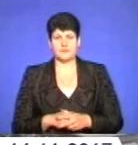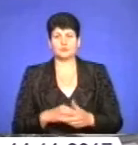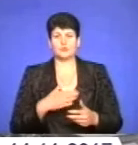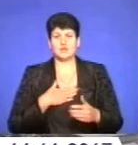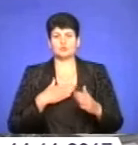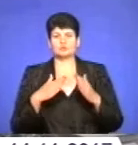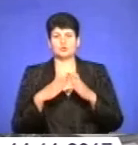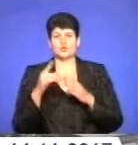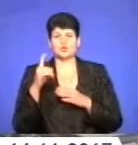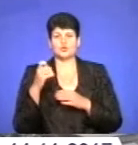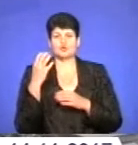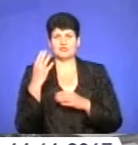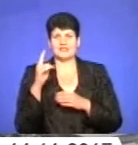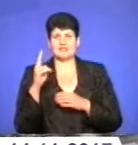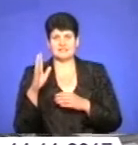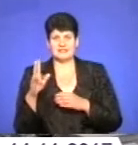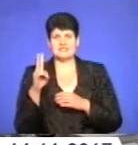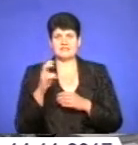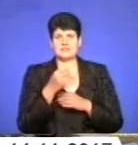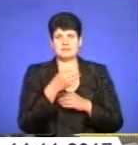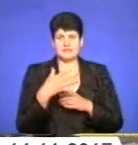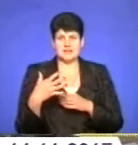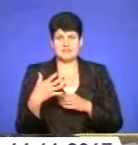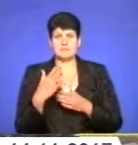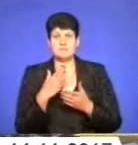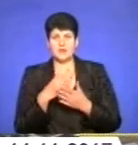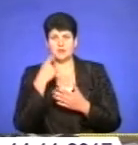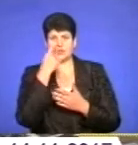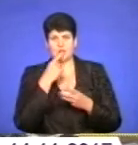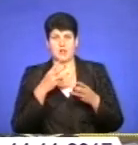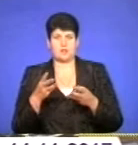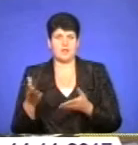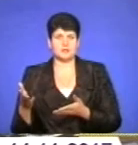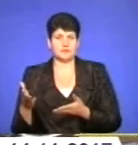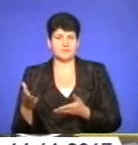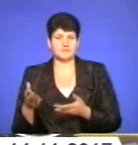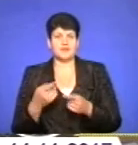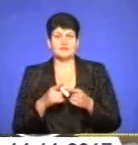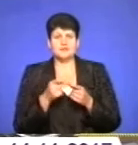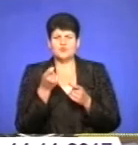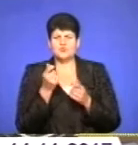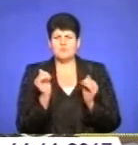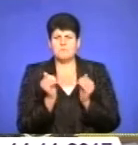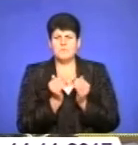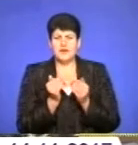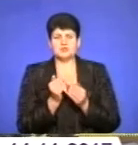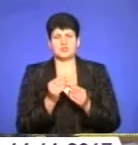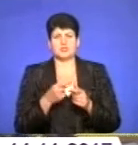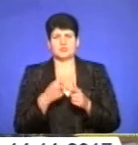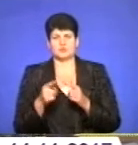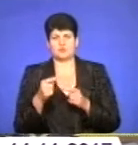будинку 104 квартири з 215 квартир мають індивідуальне опалення. Тобто це чуть-чуть менше, ніж